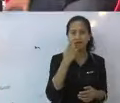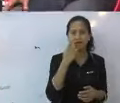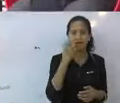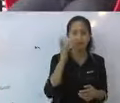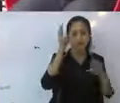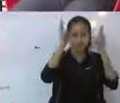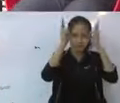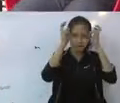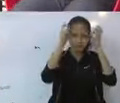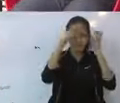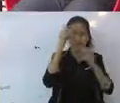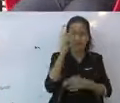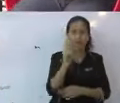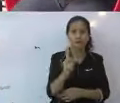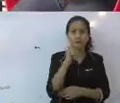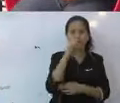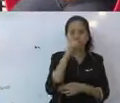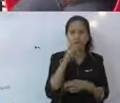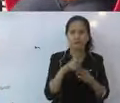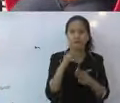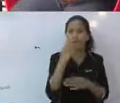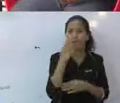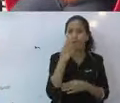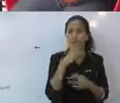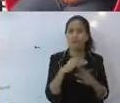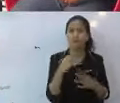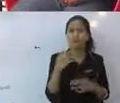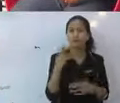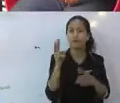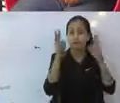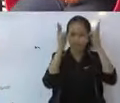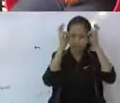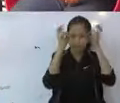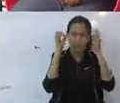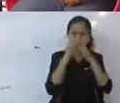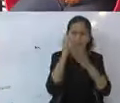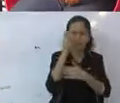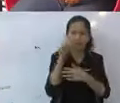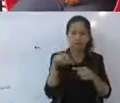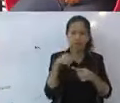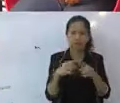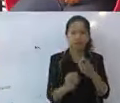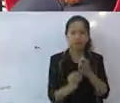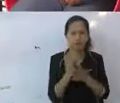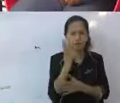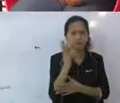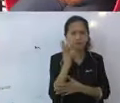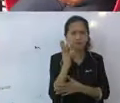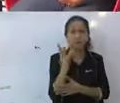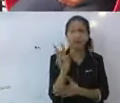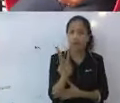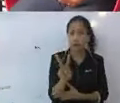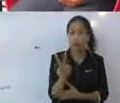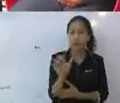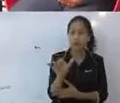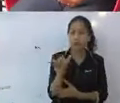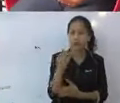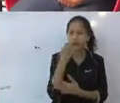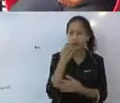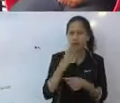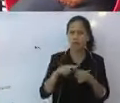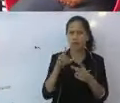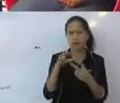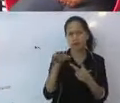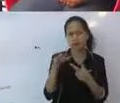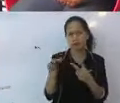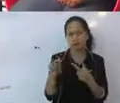na dinudurog yung ano. Kaya yung lumaki, siya lang yung kumakain talaga. Pero yung dalawa, kumakain pero pili. Hmm. Kaya medyo mahirap